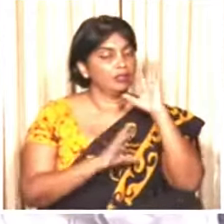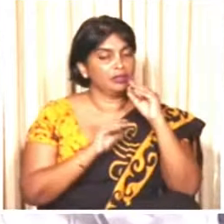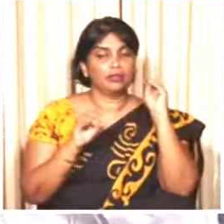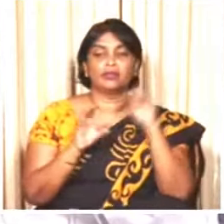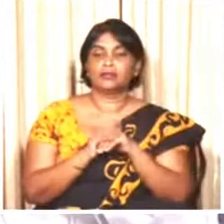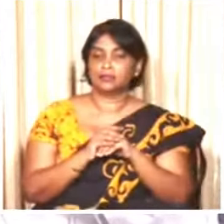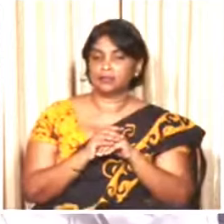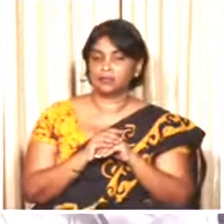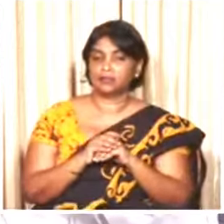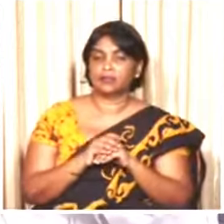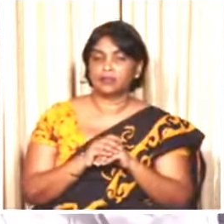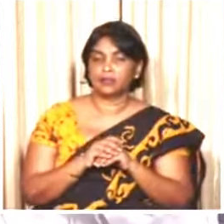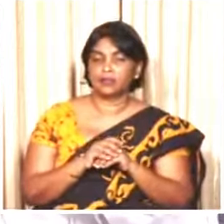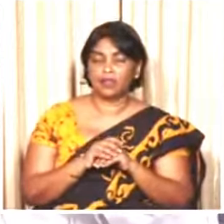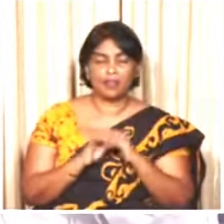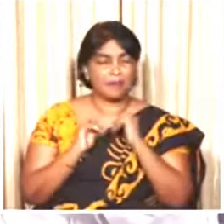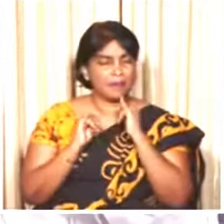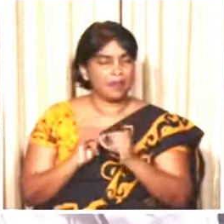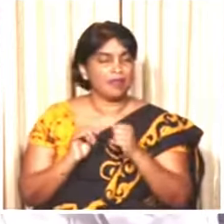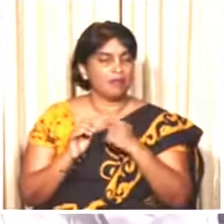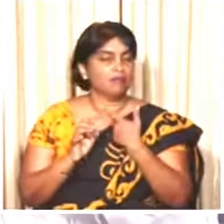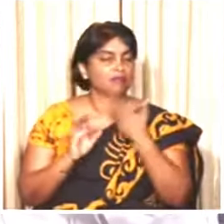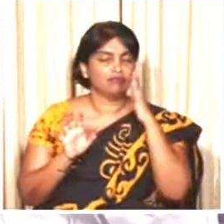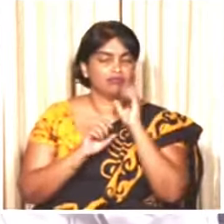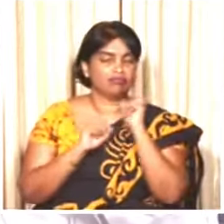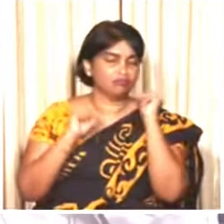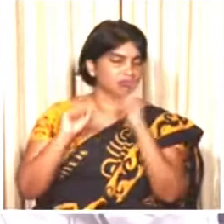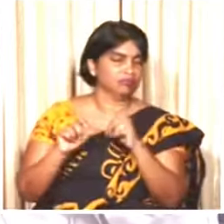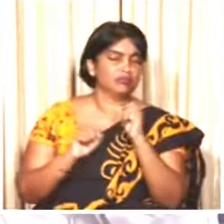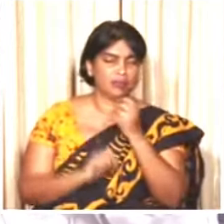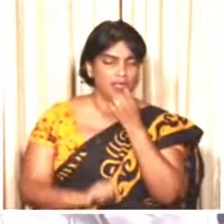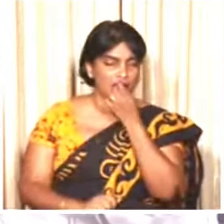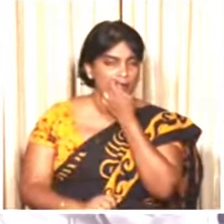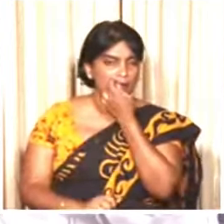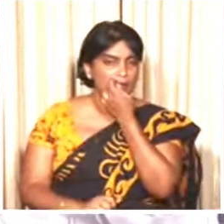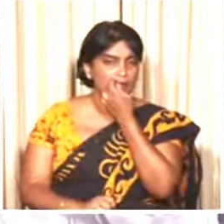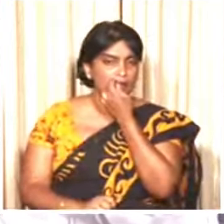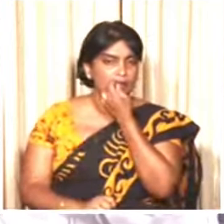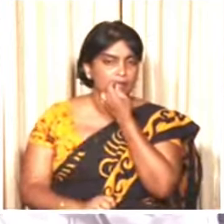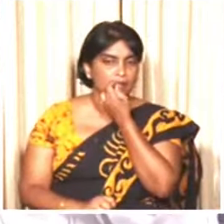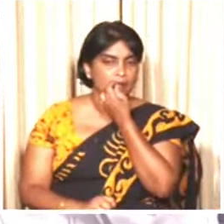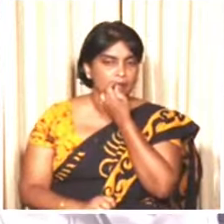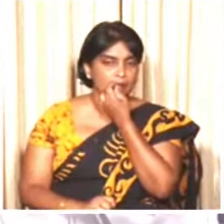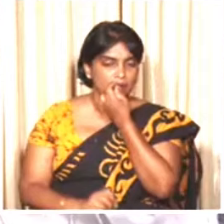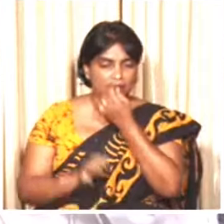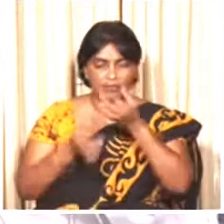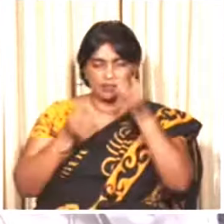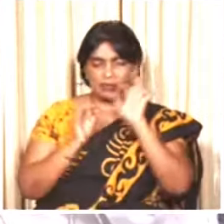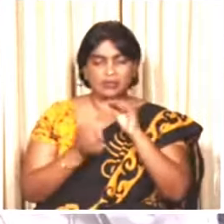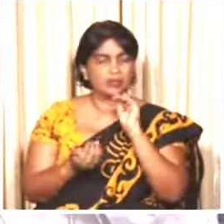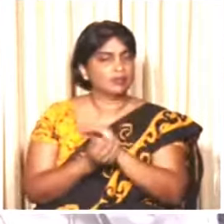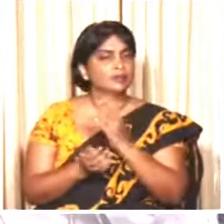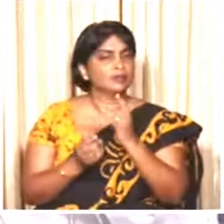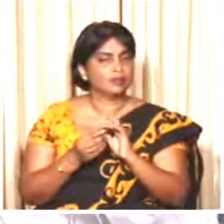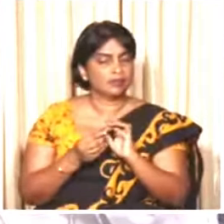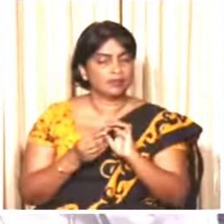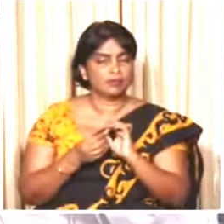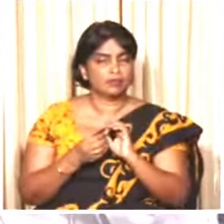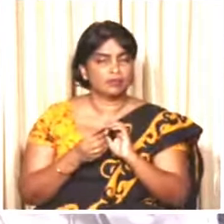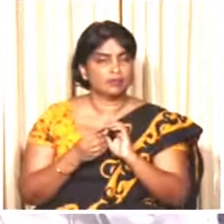කළාම ෆේක් ප්‍රොෆිස් ගොඩක් එන්න පටන් ගත්තා. ඒ කියන්නේ ඒක එතරම් සිකියෝ නැති නිසා සමහර මිනිස්සු